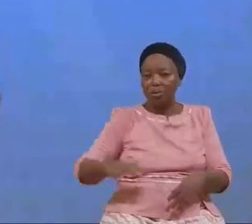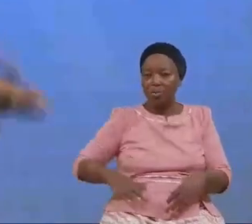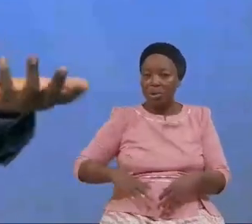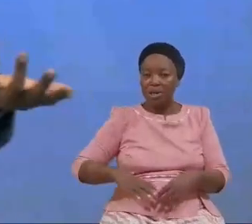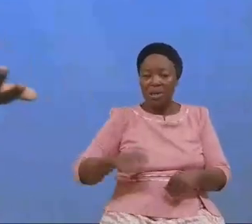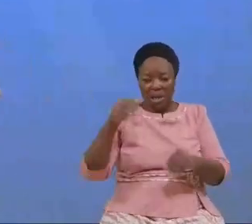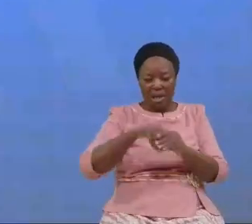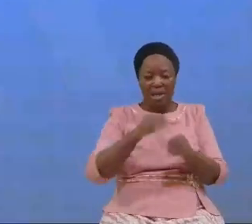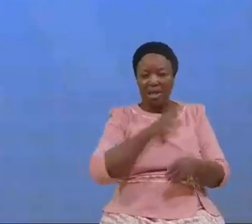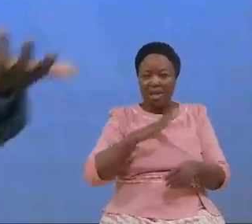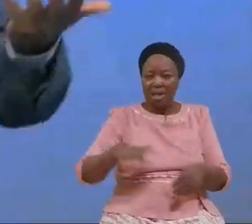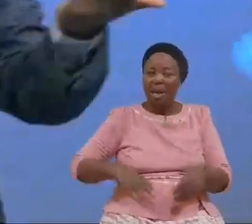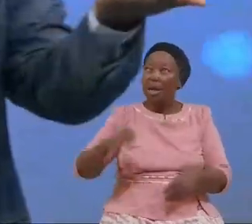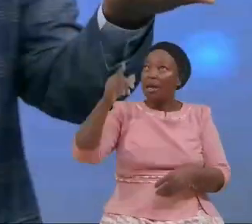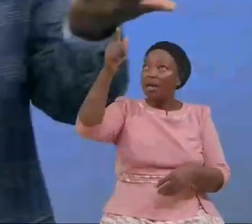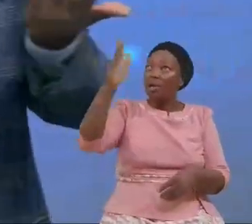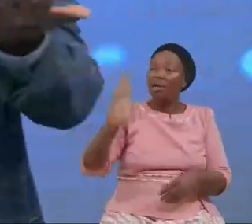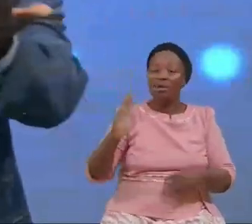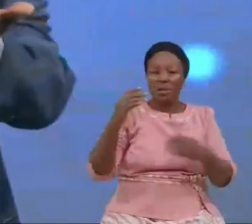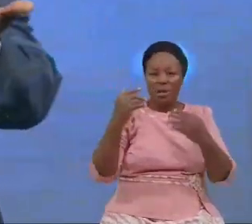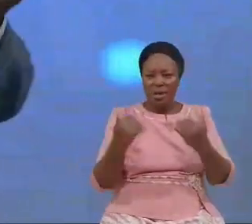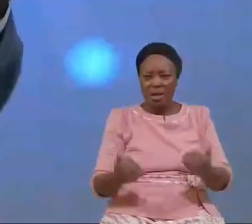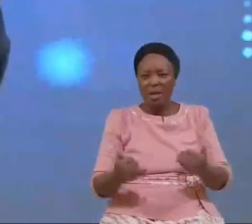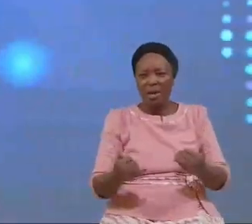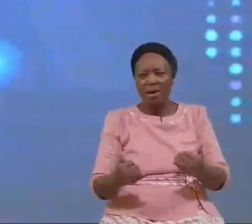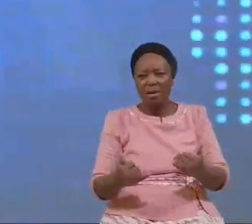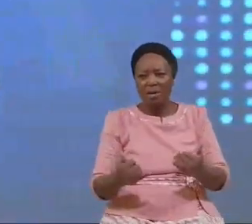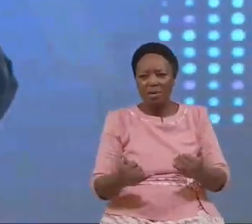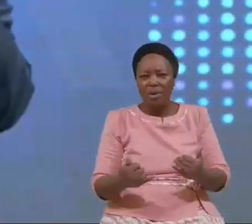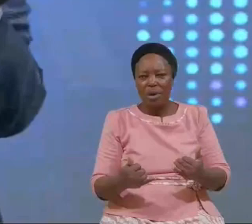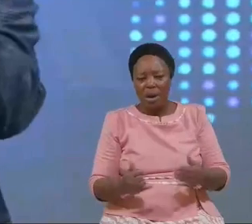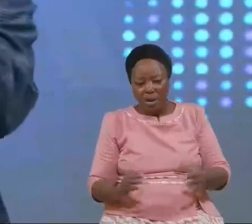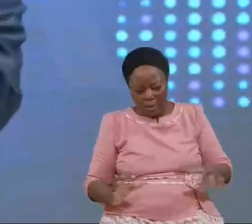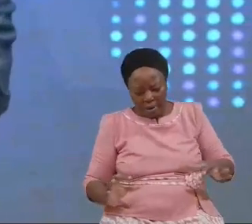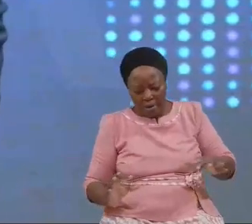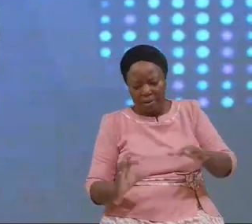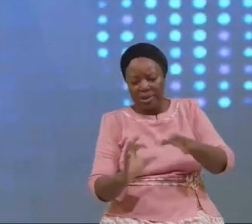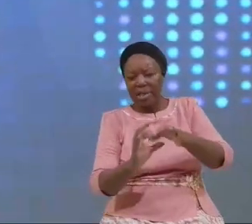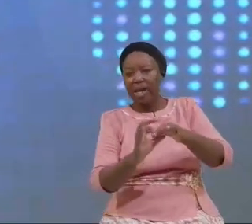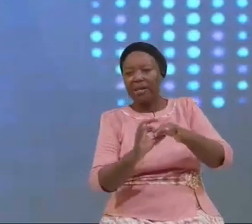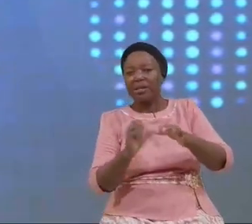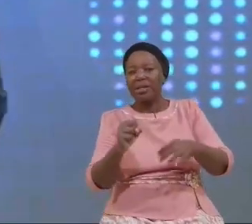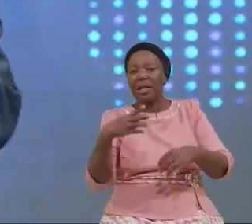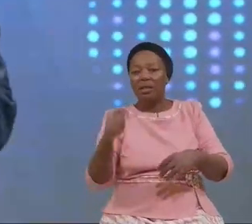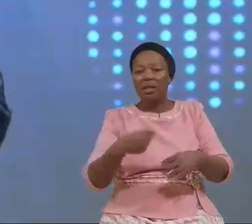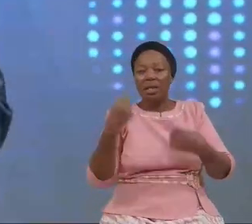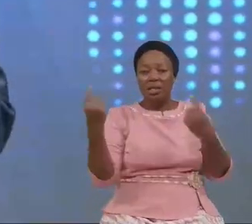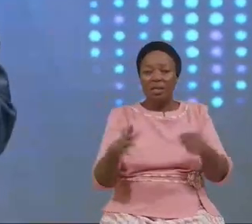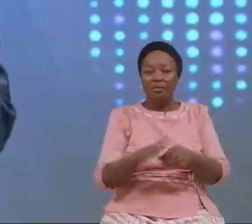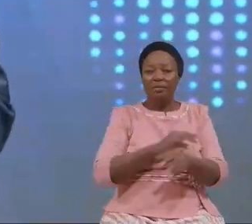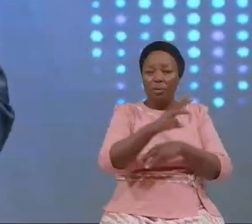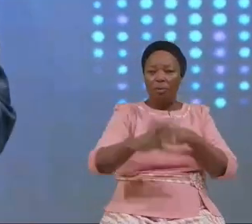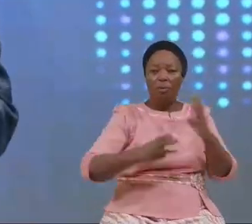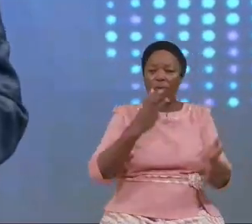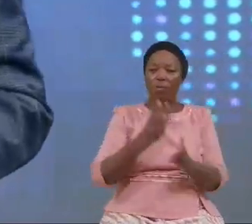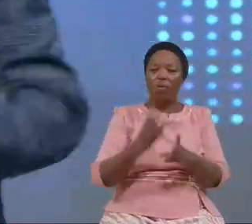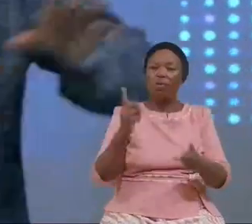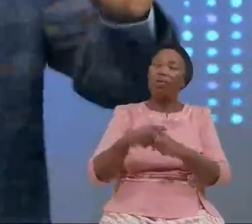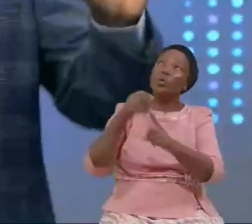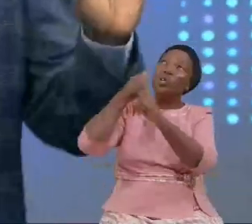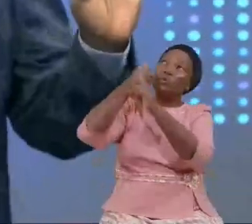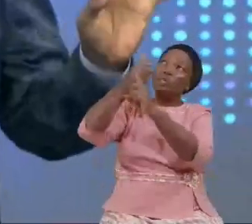Dieu maintenant réconcilit le monde pécheur à lui-même